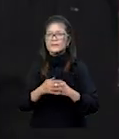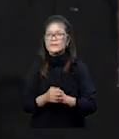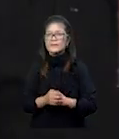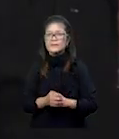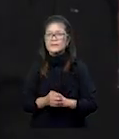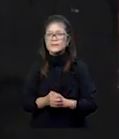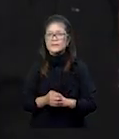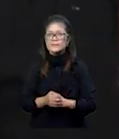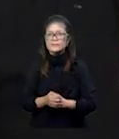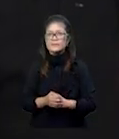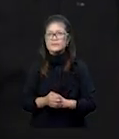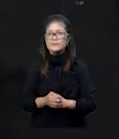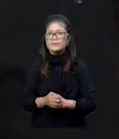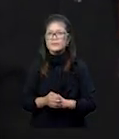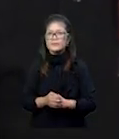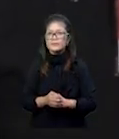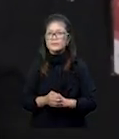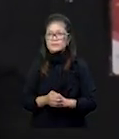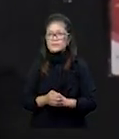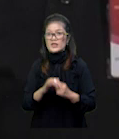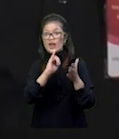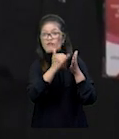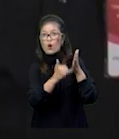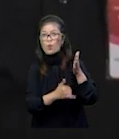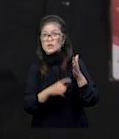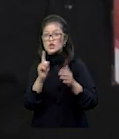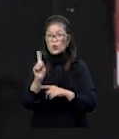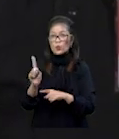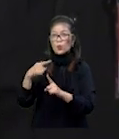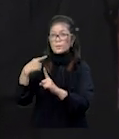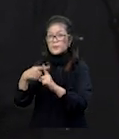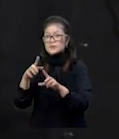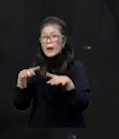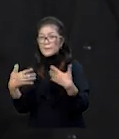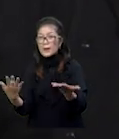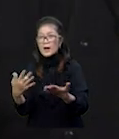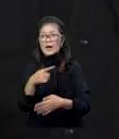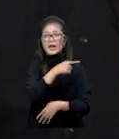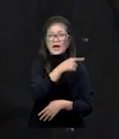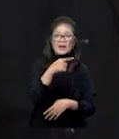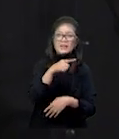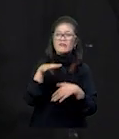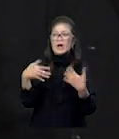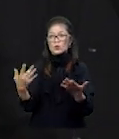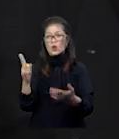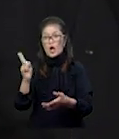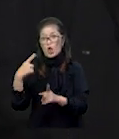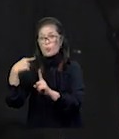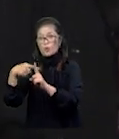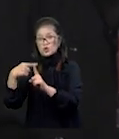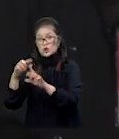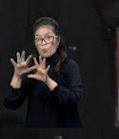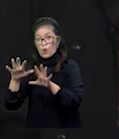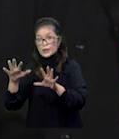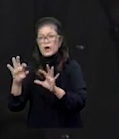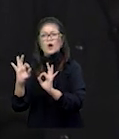Kami kaji dulu positifnya apa, negatifnya ada apa. Kalau banyak positifnya, ya kenapa tidak.